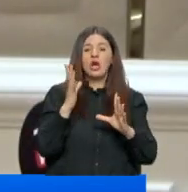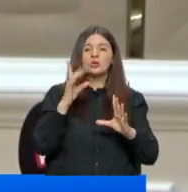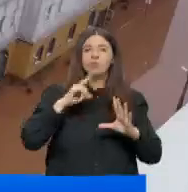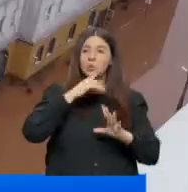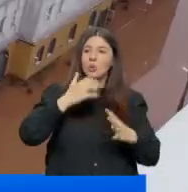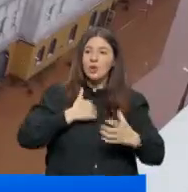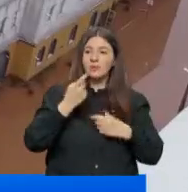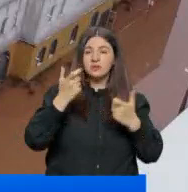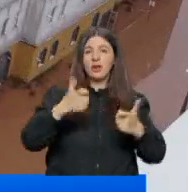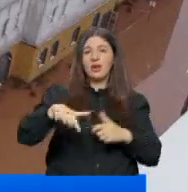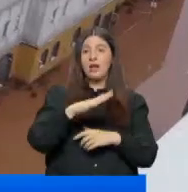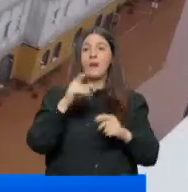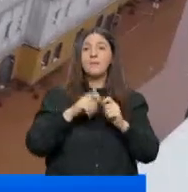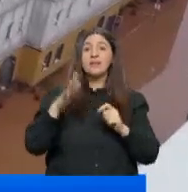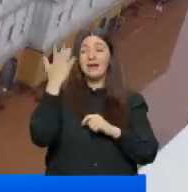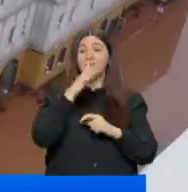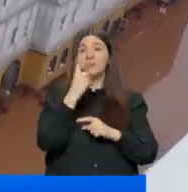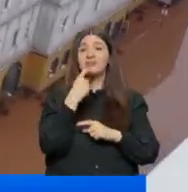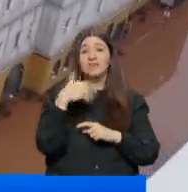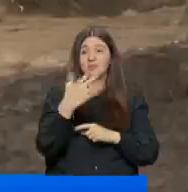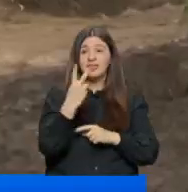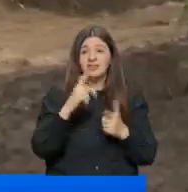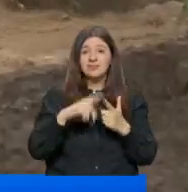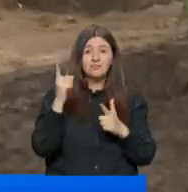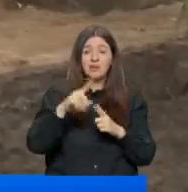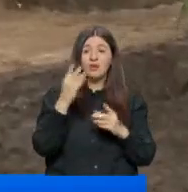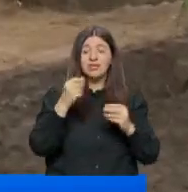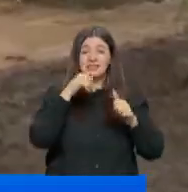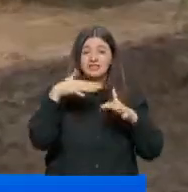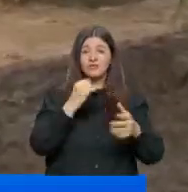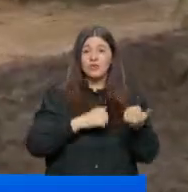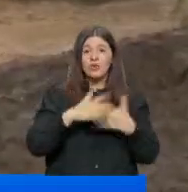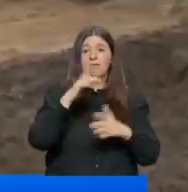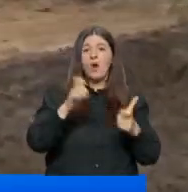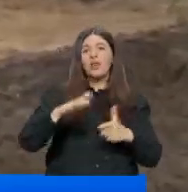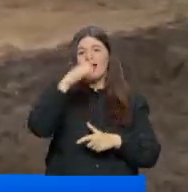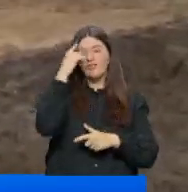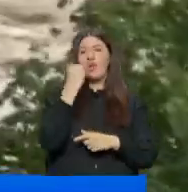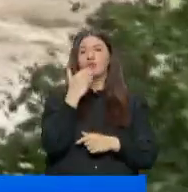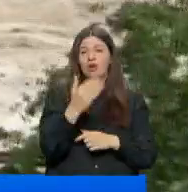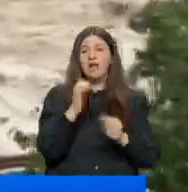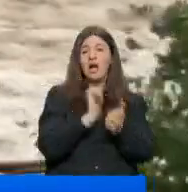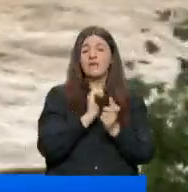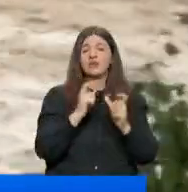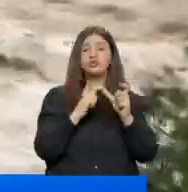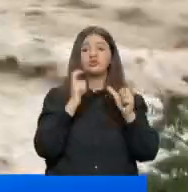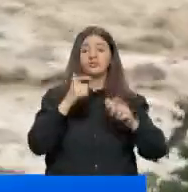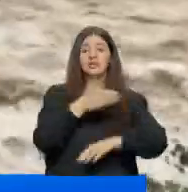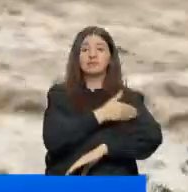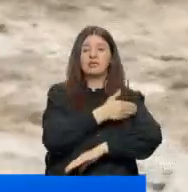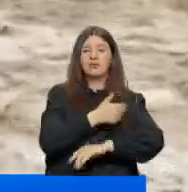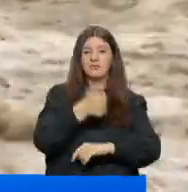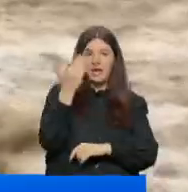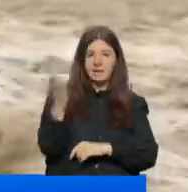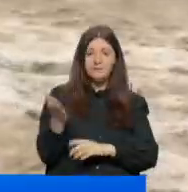bir coğrafya. Batı Karadeniz'de bir yıl geçmeden ikinci kez yaşanan sel felaketini bölgenin kaderi olarak yorumladı Aile ve Sosyal Hizmetler Bakanı Derya